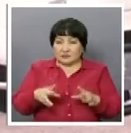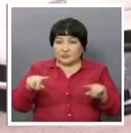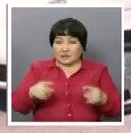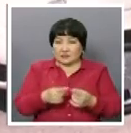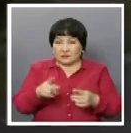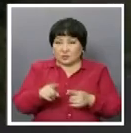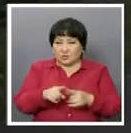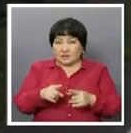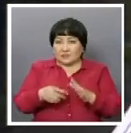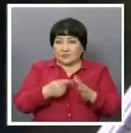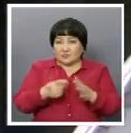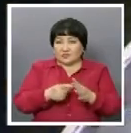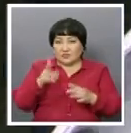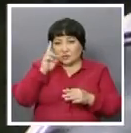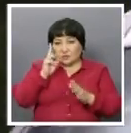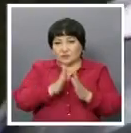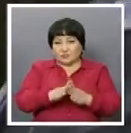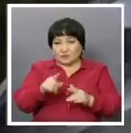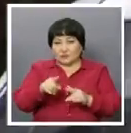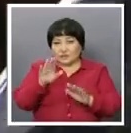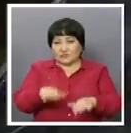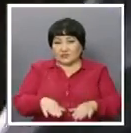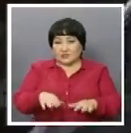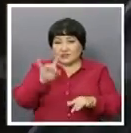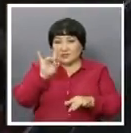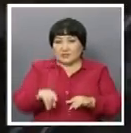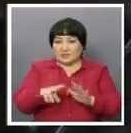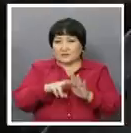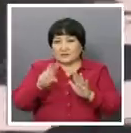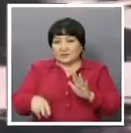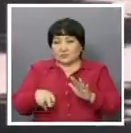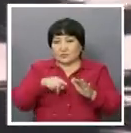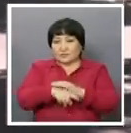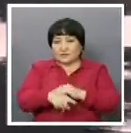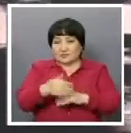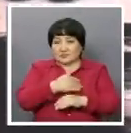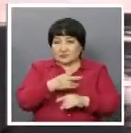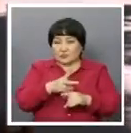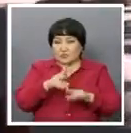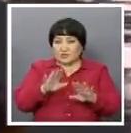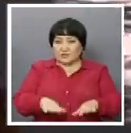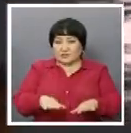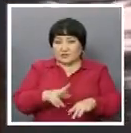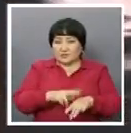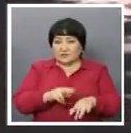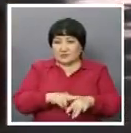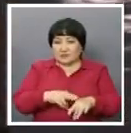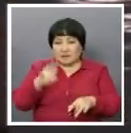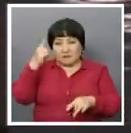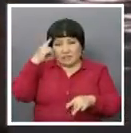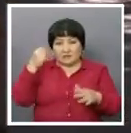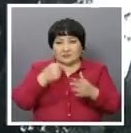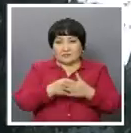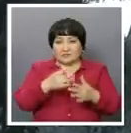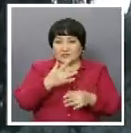ол әжетханаға сұранып, сол жерде терезеден секіріп қашпақ болыпты. Алайда жерге сәтсіз құлап, бас сүйегіне зақым келген. Жарақат